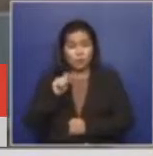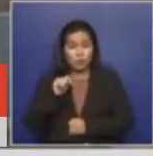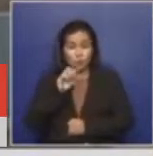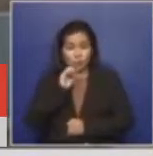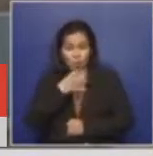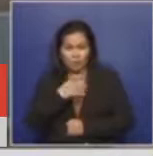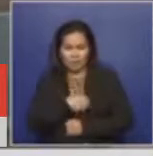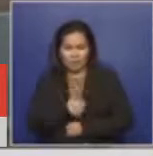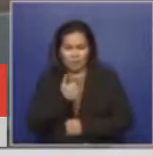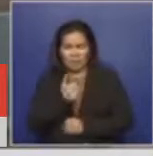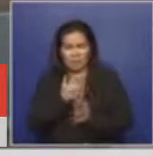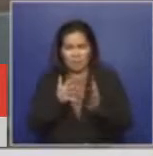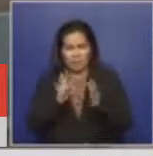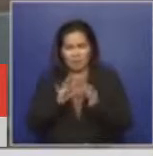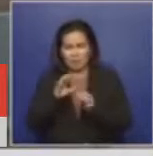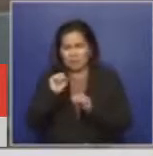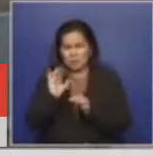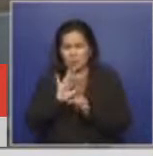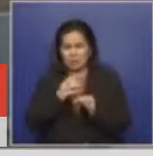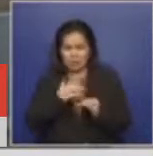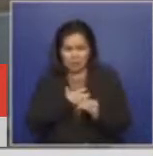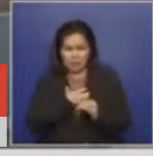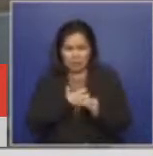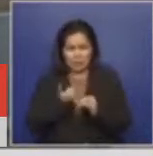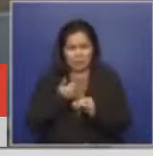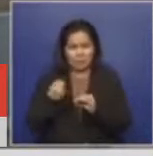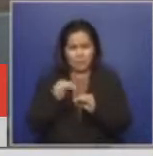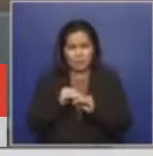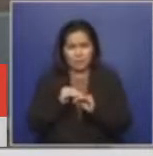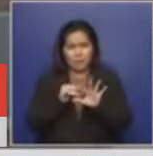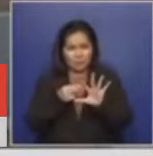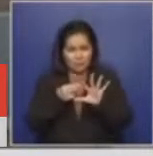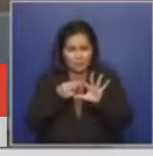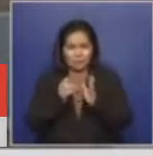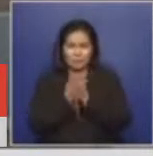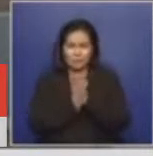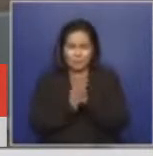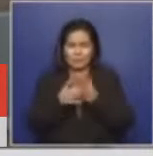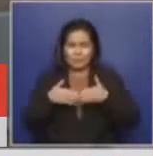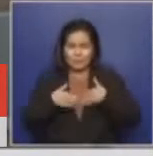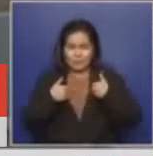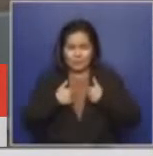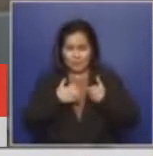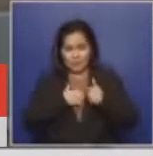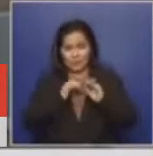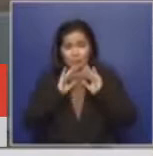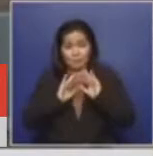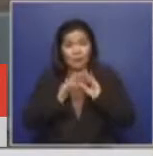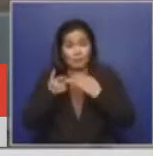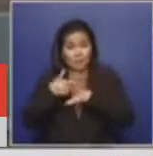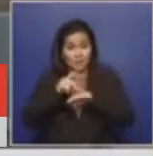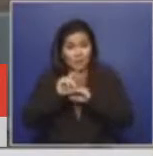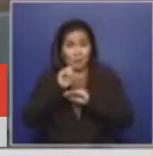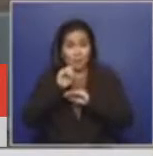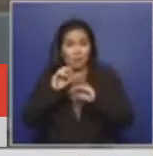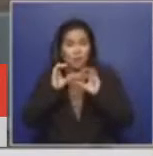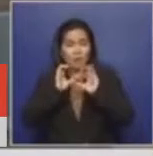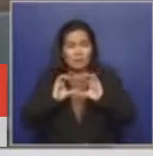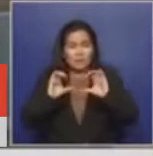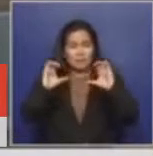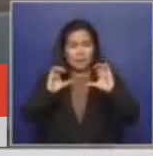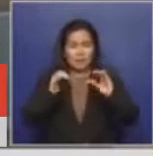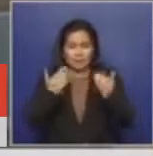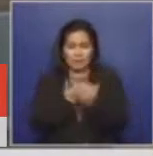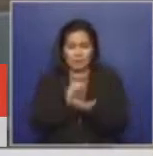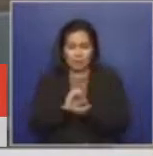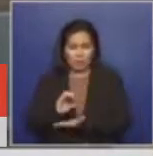าก็ดีใจแล้วครับนะครับก็ฝากนำเรียนท่านประธานไปถึงคณะรัฐบาลนะครับว่างบรพสตเนี่ยต้องให้เ